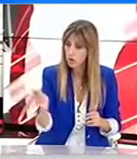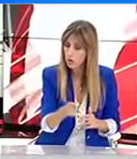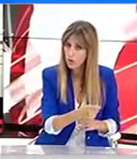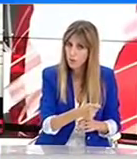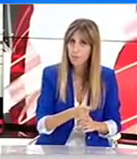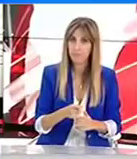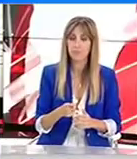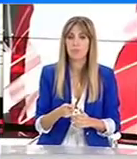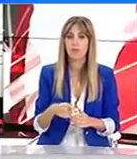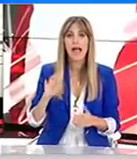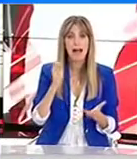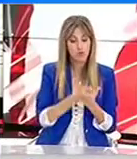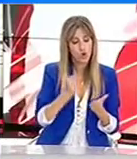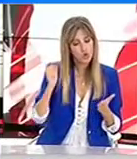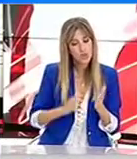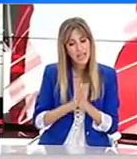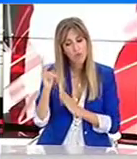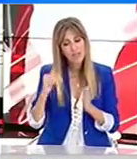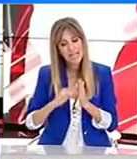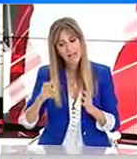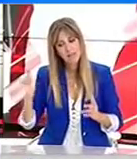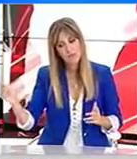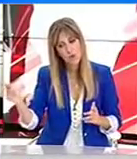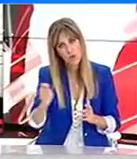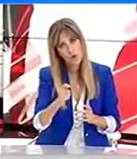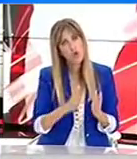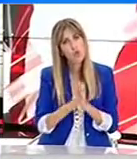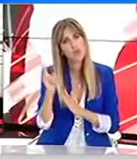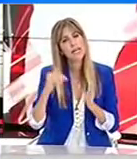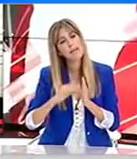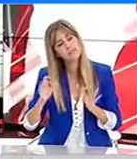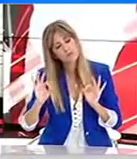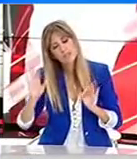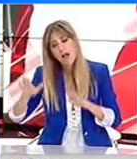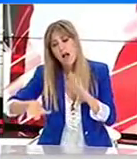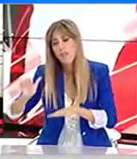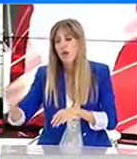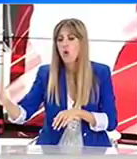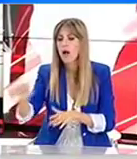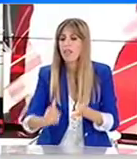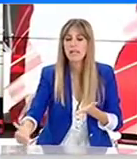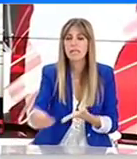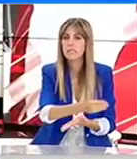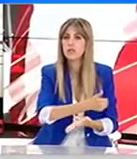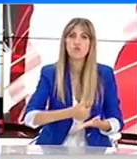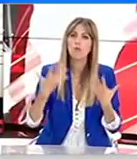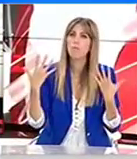σε σχέση με τα εισοδήματά τους, αντίστοιχο με αυτό που ισχύει για όλους τους υπόλοιπους πολίτες, το